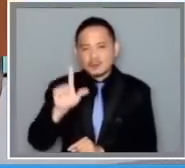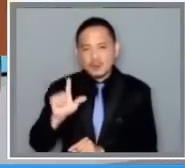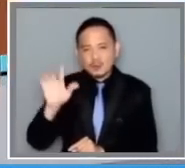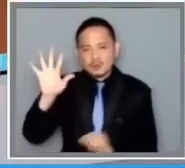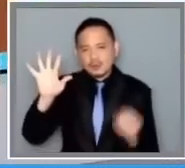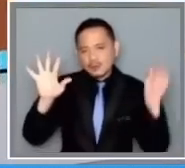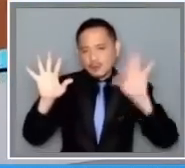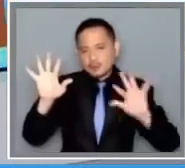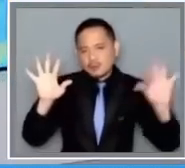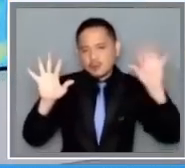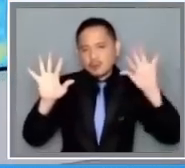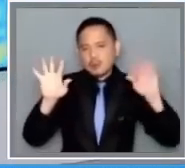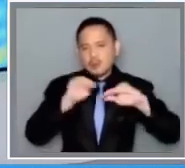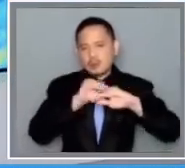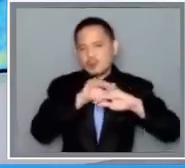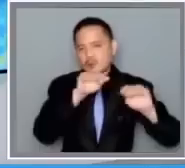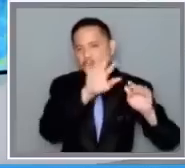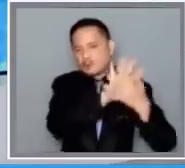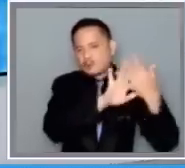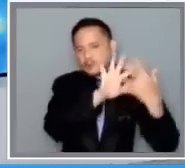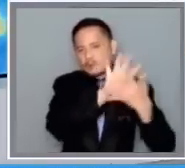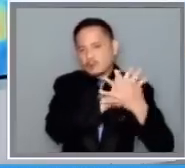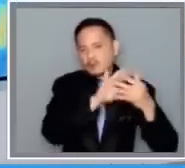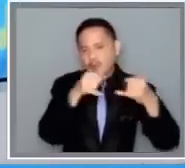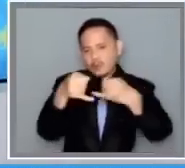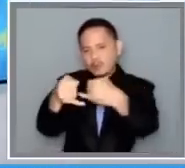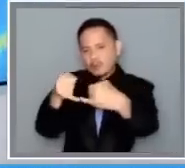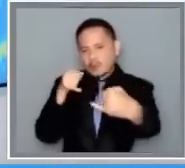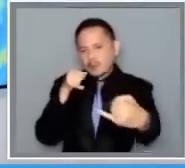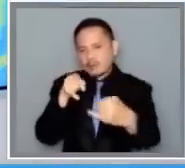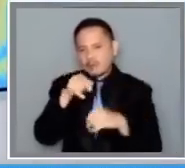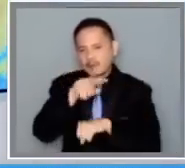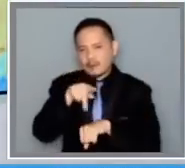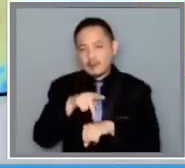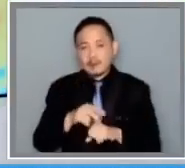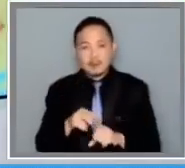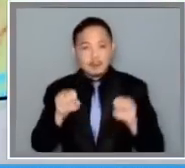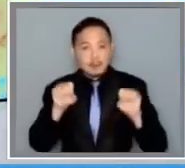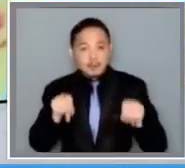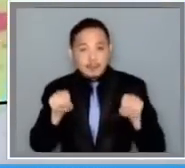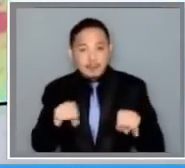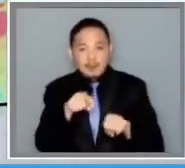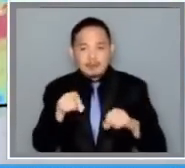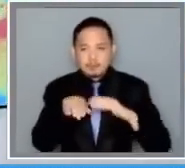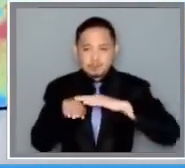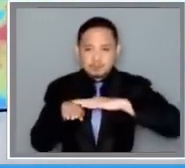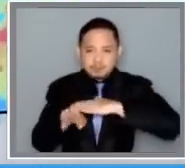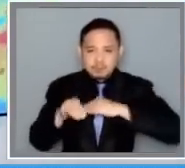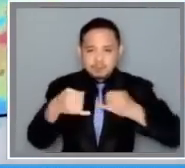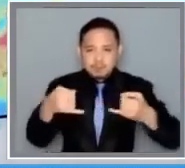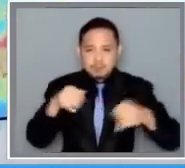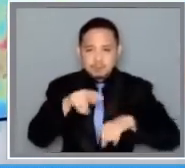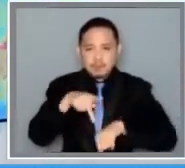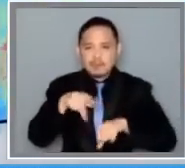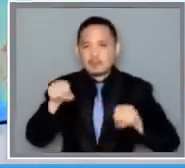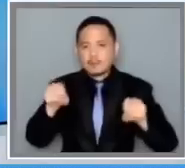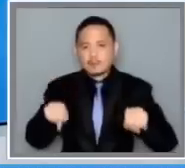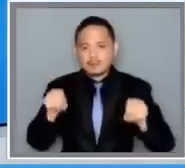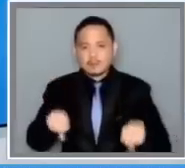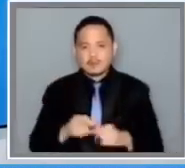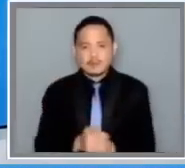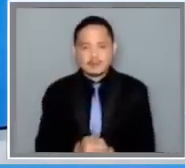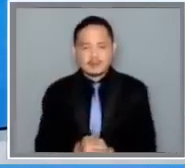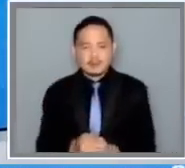ng PAR. Sa mga susunod na araw, posible rin itong pumasok sa PAR, sabi ng PAGASA. May tsansa